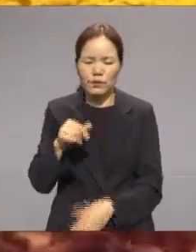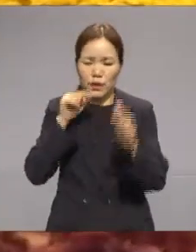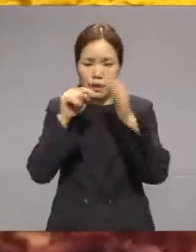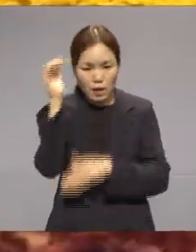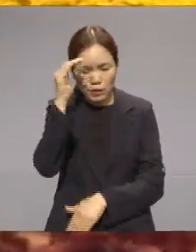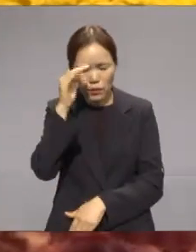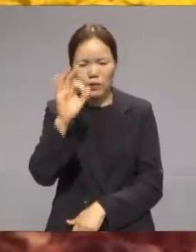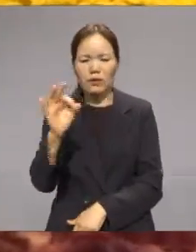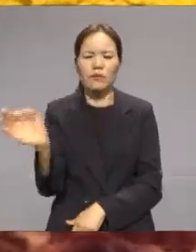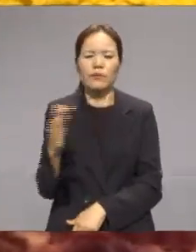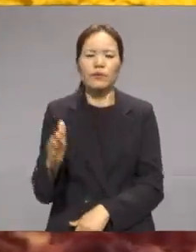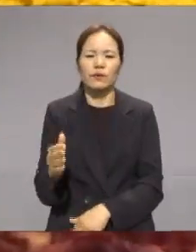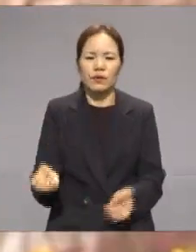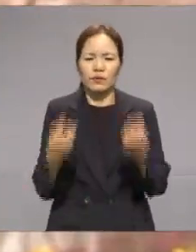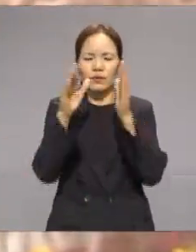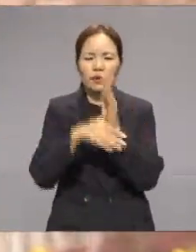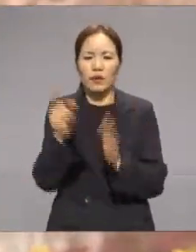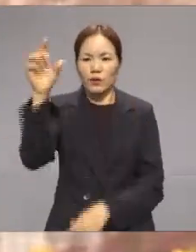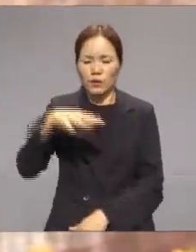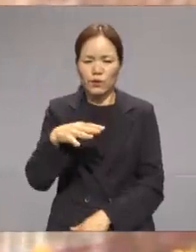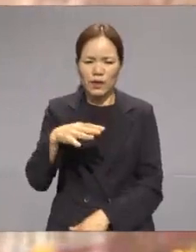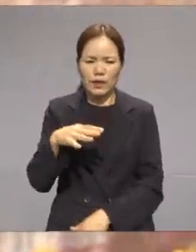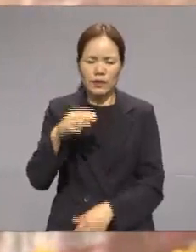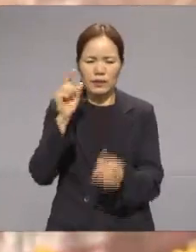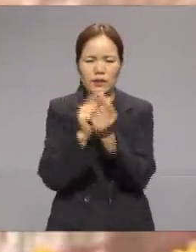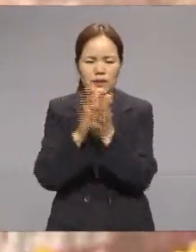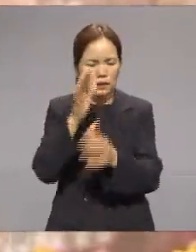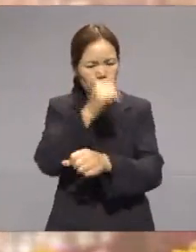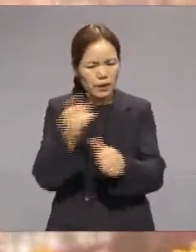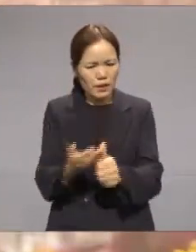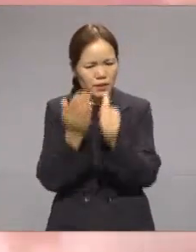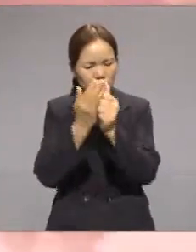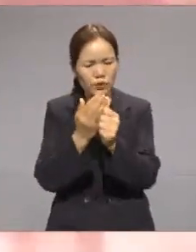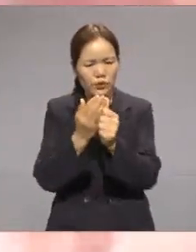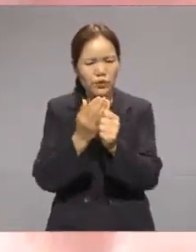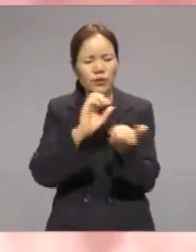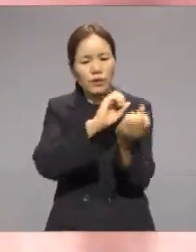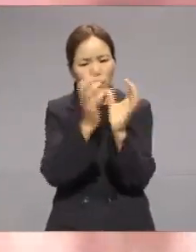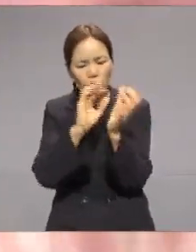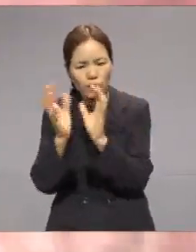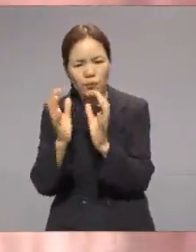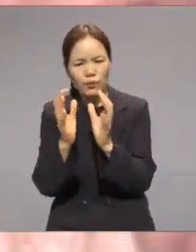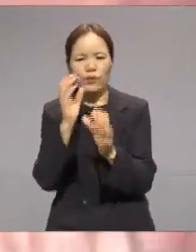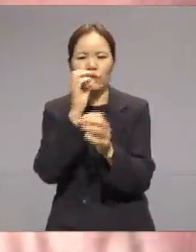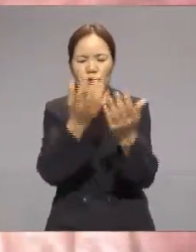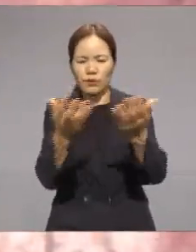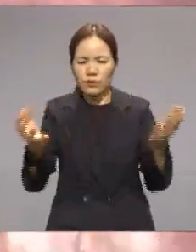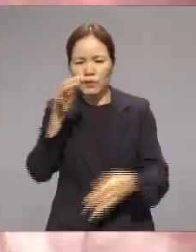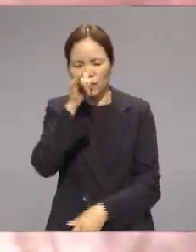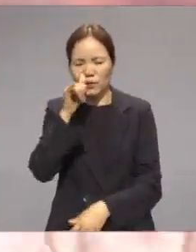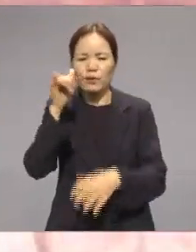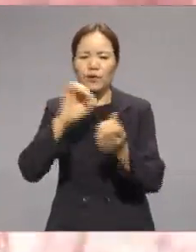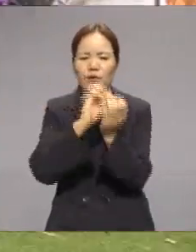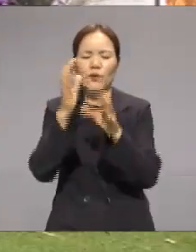입장료는 무료입니다. 축제에는 고양시 농가가 직접 재배한 가을 국화 등 다양한 가을 꽃으로 꾸민 정원과 꽃밭이